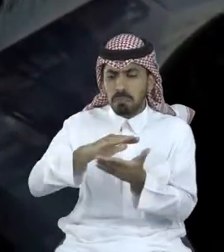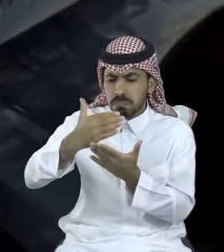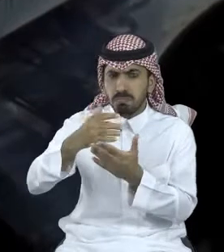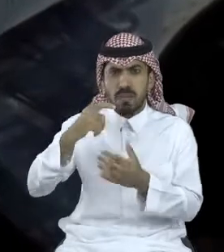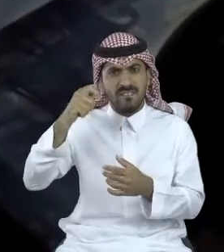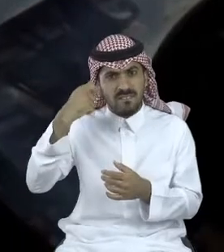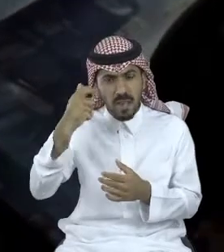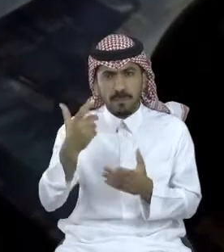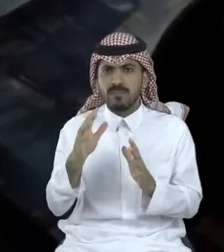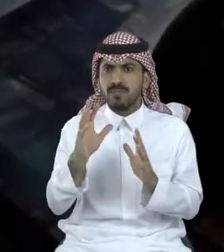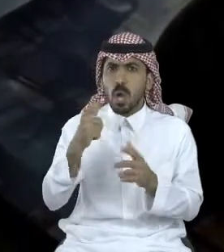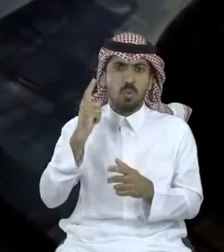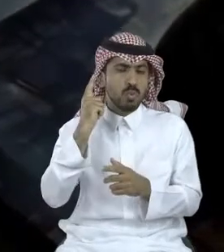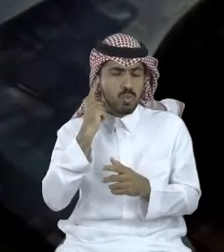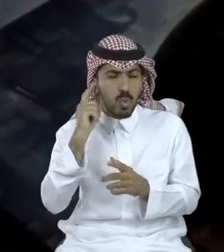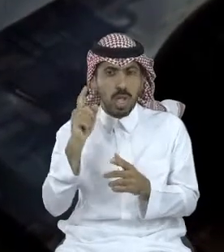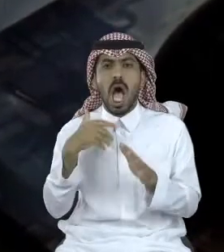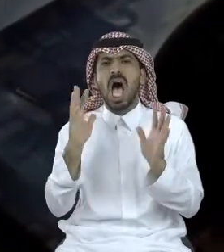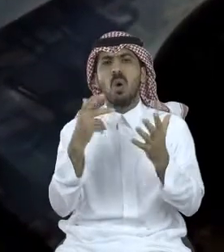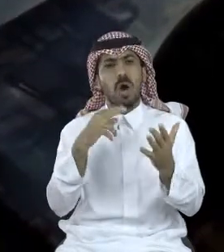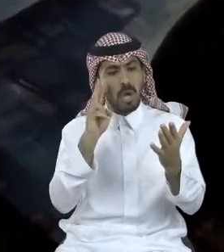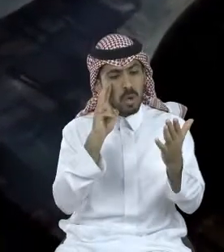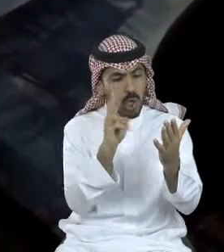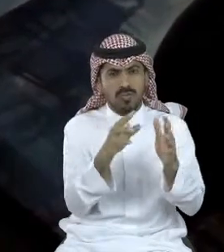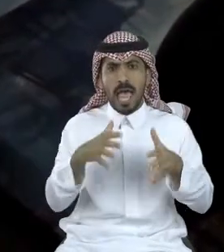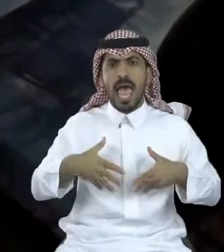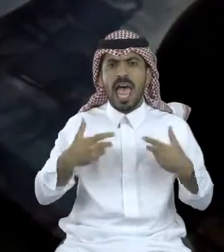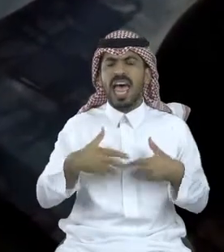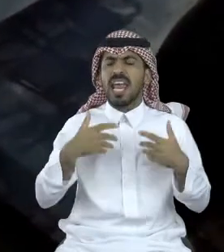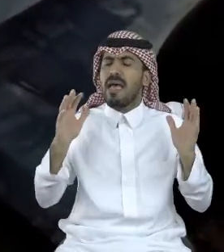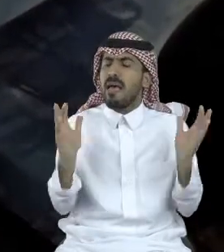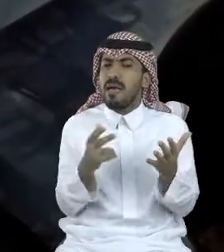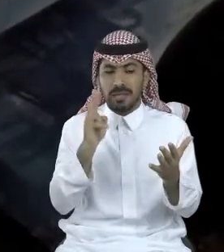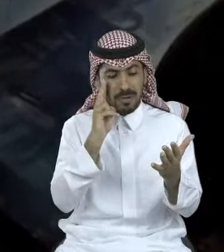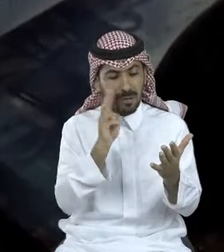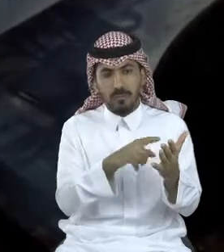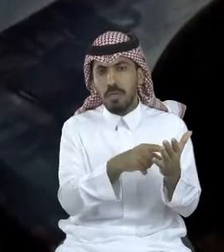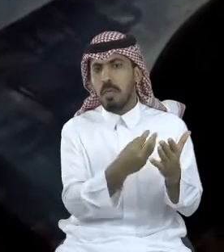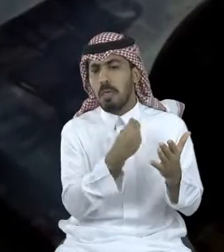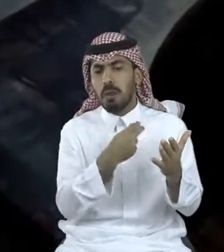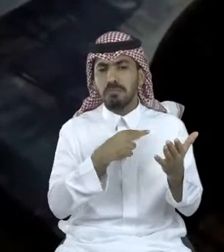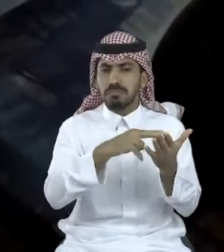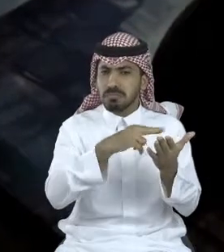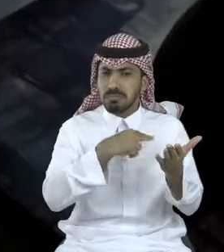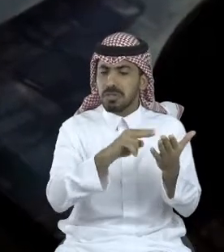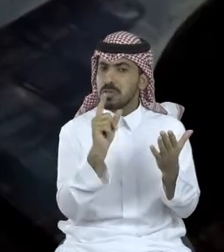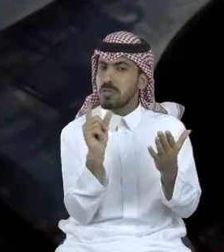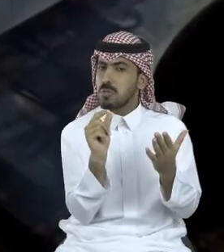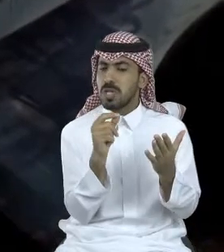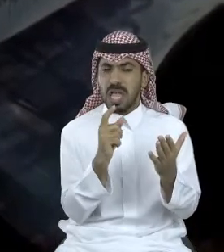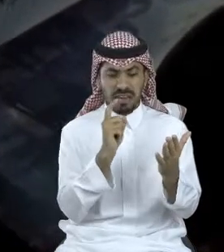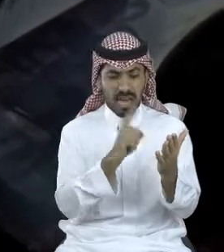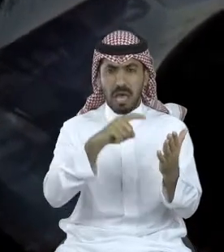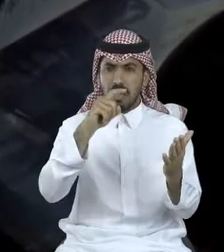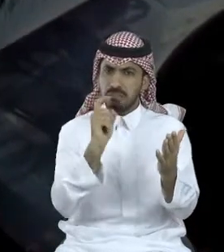حقك فيلم او وسائل صوتية وقاعد تفرج عليها يعطيك الحركات اللي تسويها على اساس انك تقدر تفرج. فشوف تاب عليها